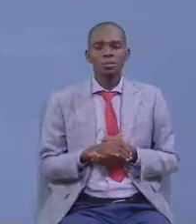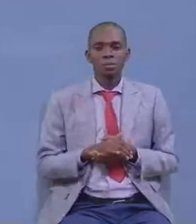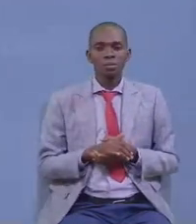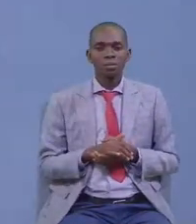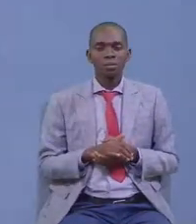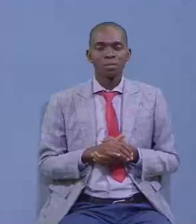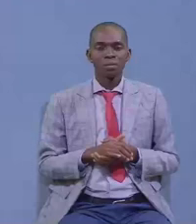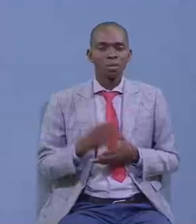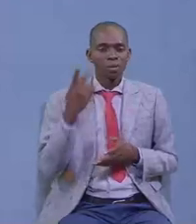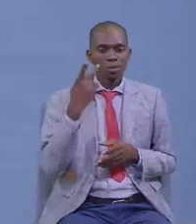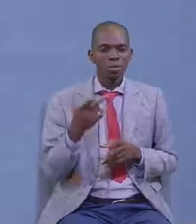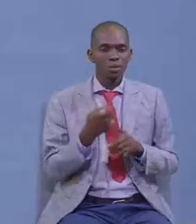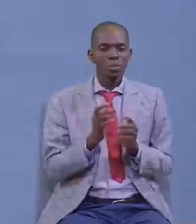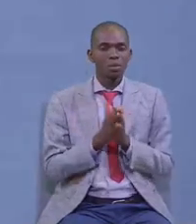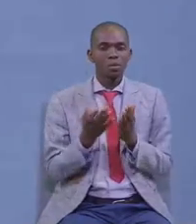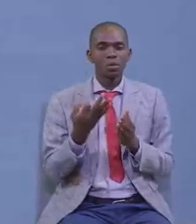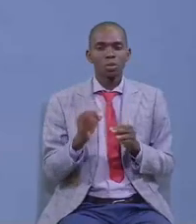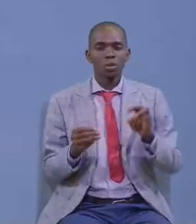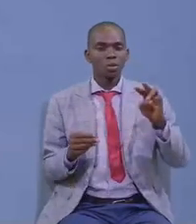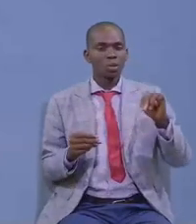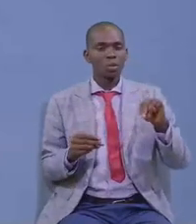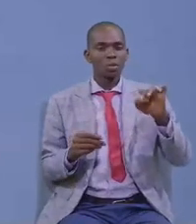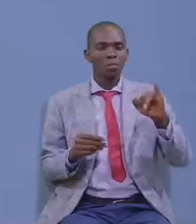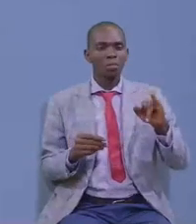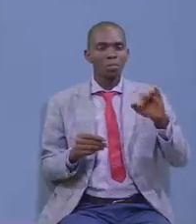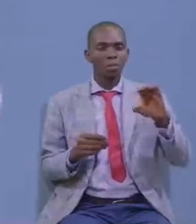À Michée 3:8.